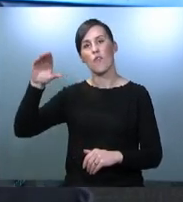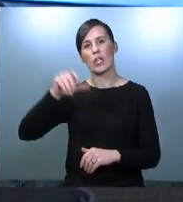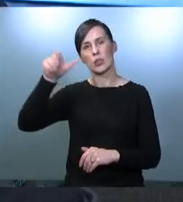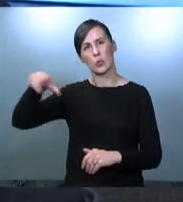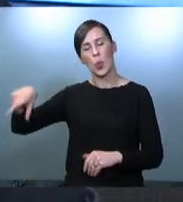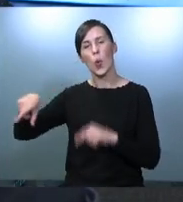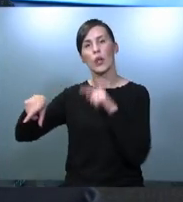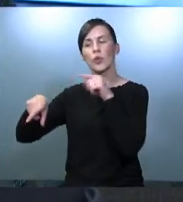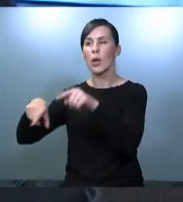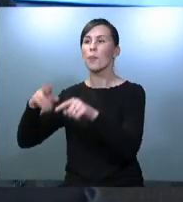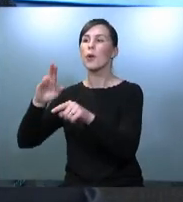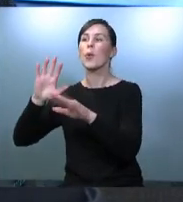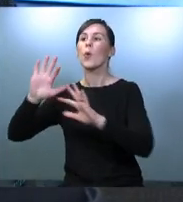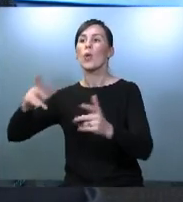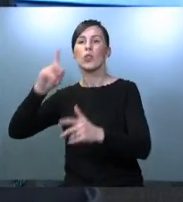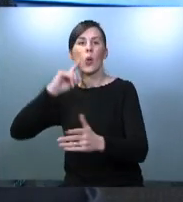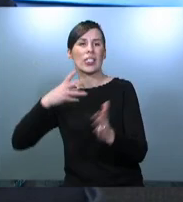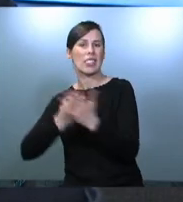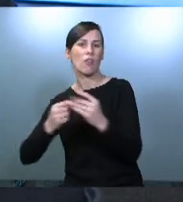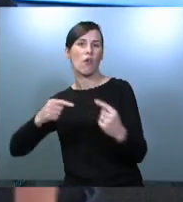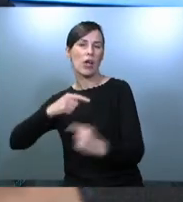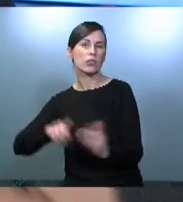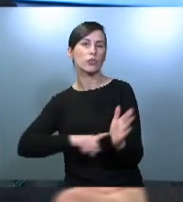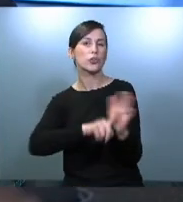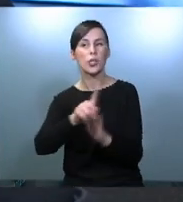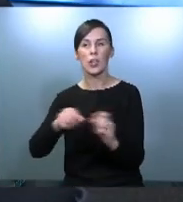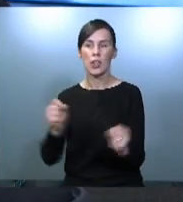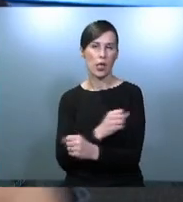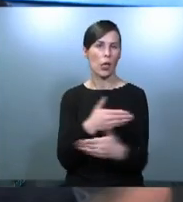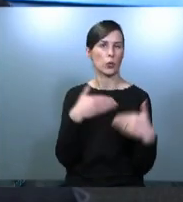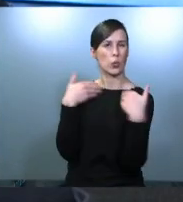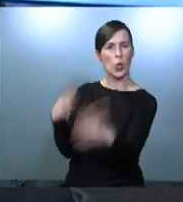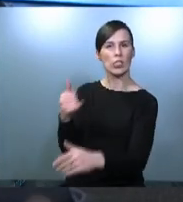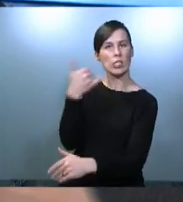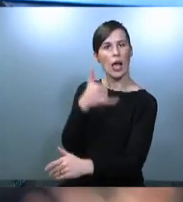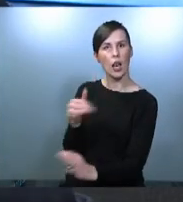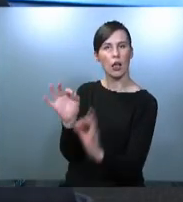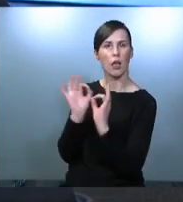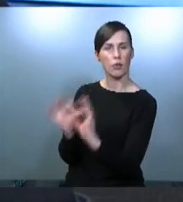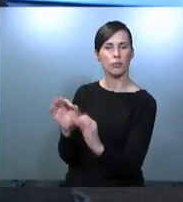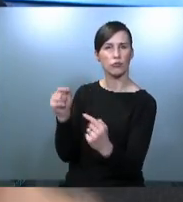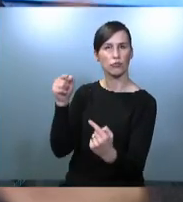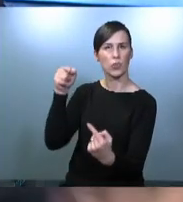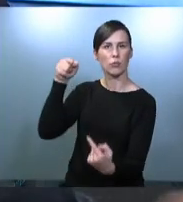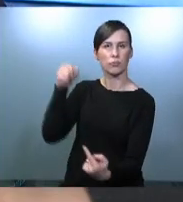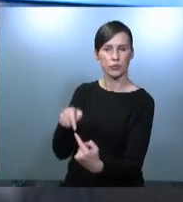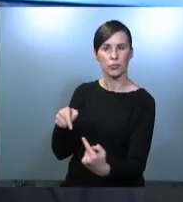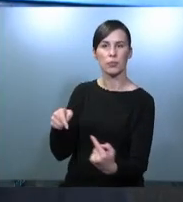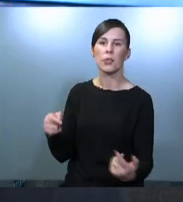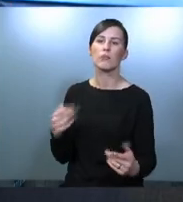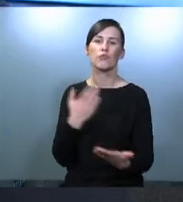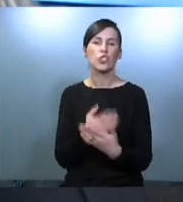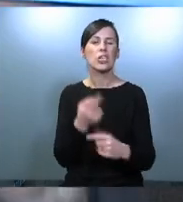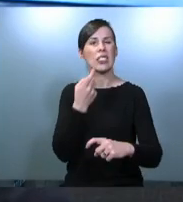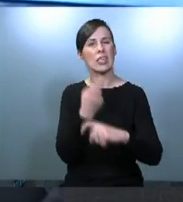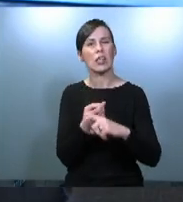suteiktos atitinkamos sąlygos. Na, žinoma, Kėdainiai, turbūt mes puikiai žinom, kadangi Kėdainių miestas, tas užterštumas, tiek ir